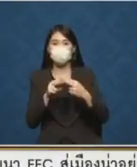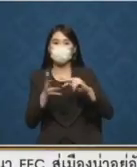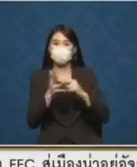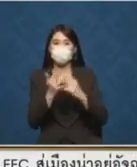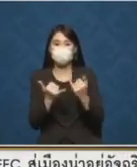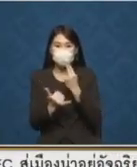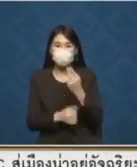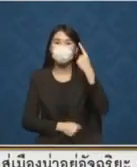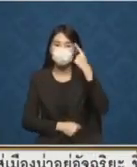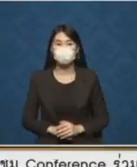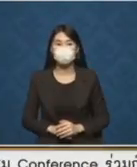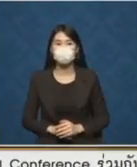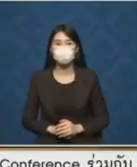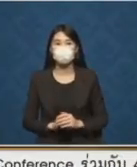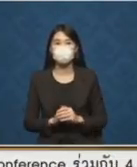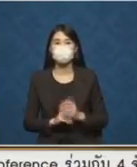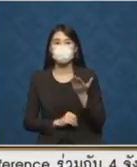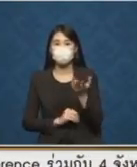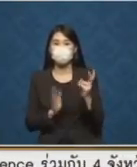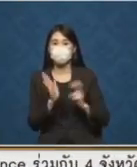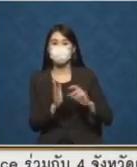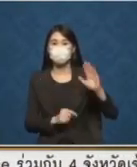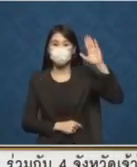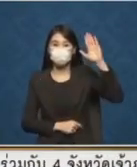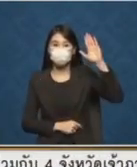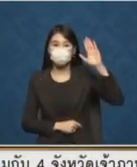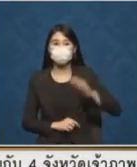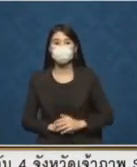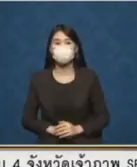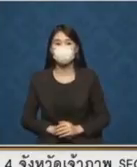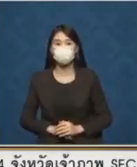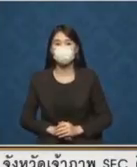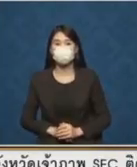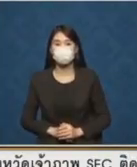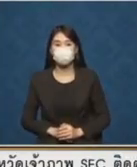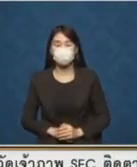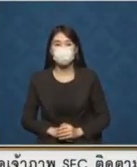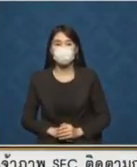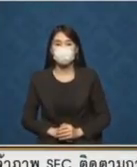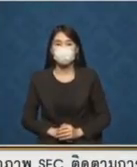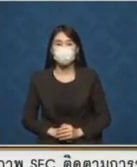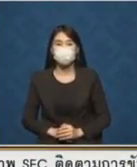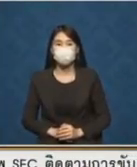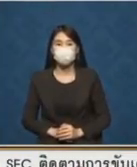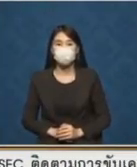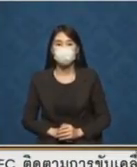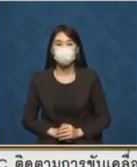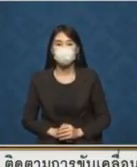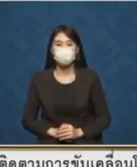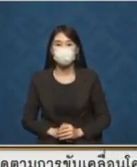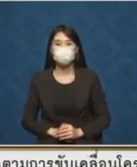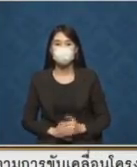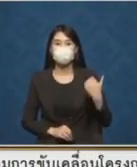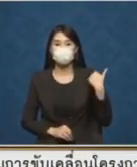ยจริงๆก็ทำไมท่านรู้ก็ไม่รู้อาจารย์ท่านนั้นน่ะเพราะผมไม่ชอบกินน้ำยาอยู่แล้วผมชอบกินขน